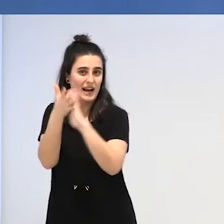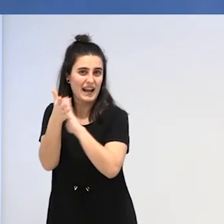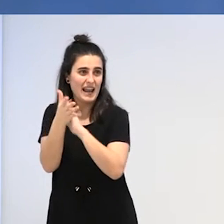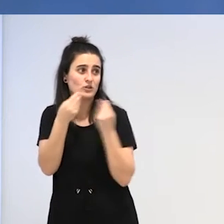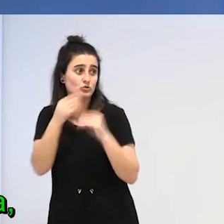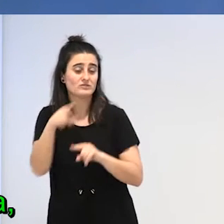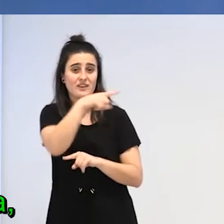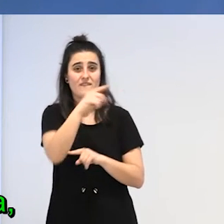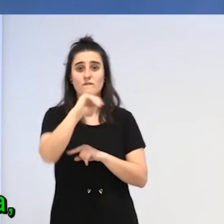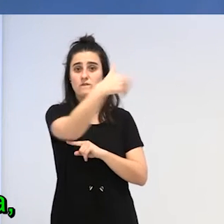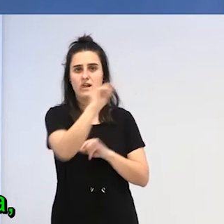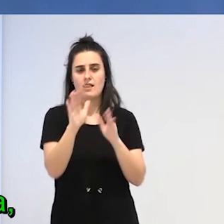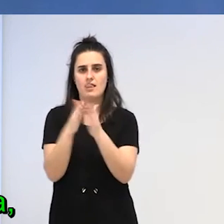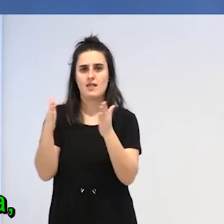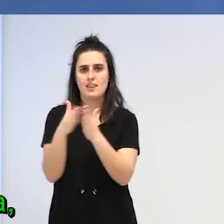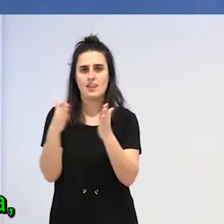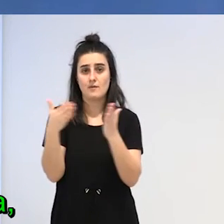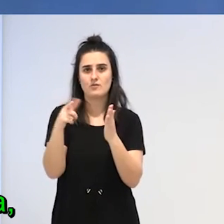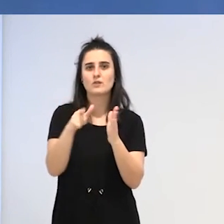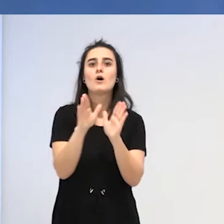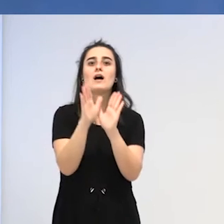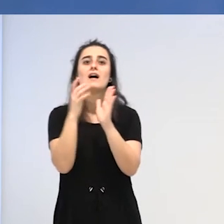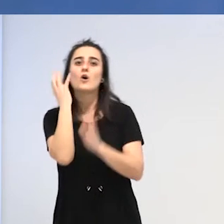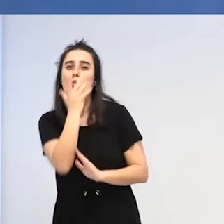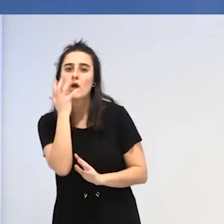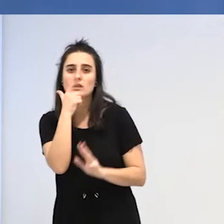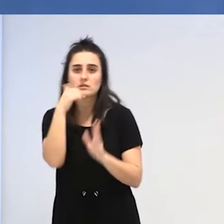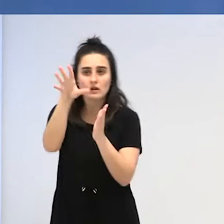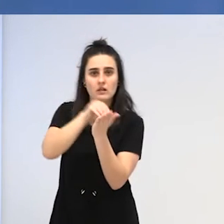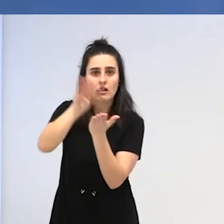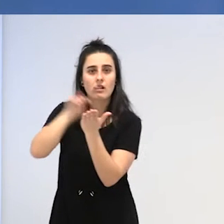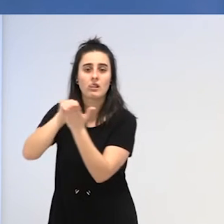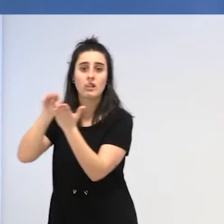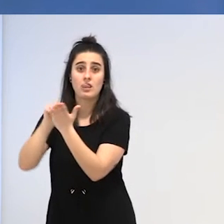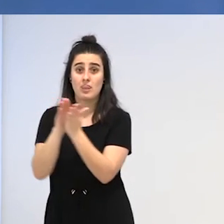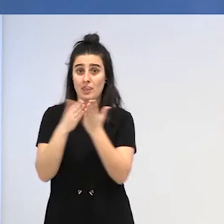Kampoan, da ba, antologia bat, ipuinena, hori,